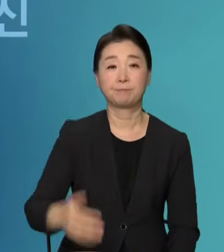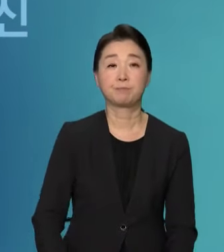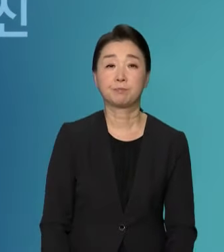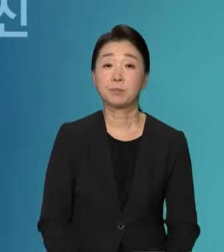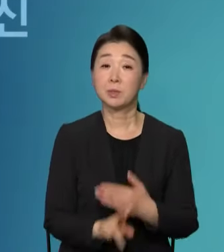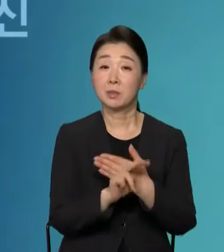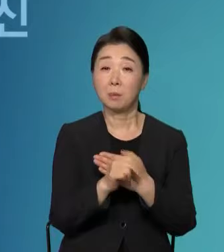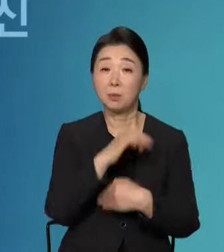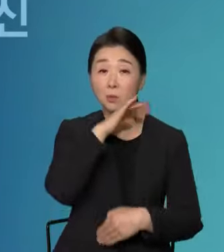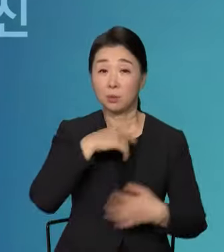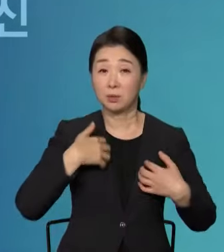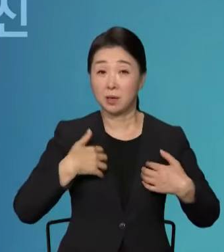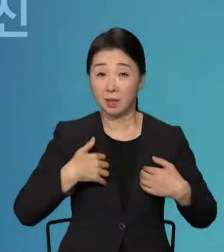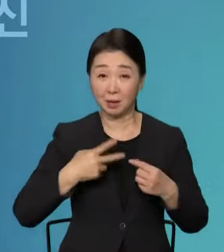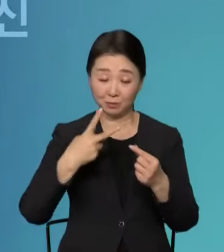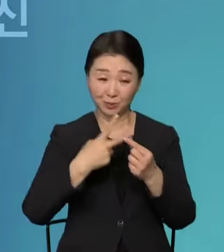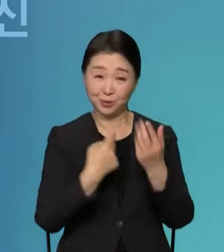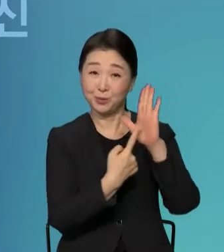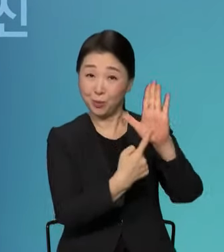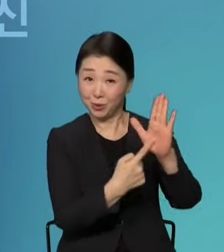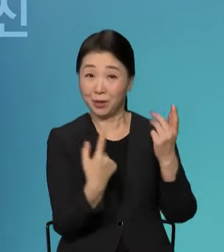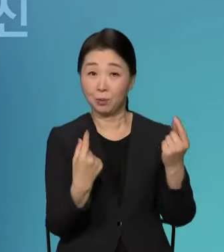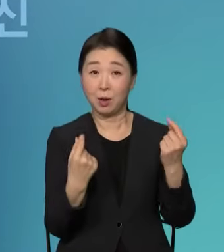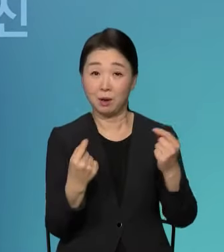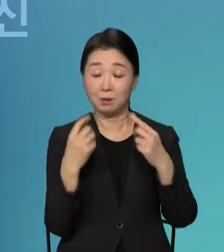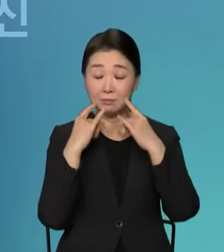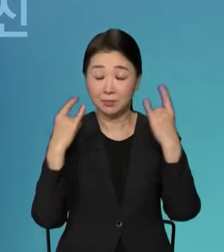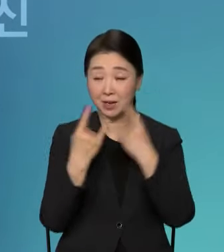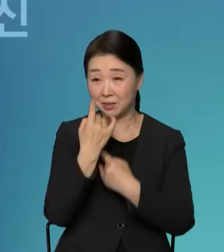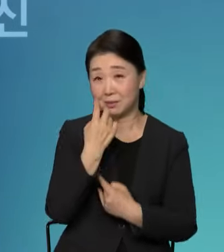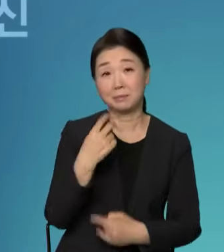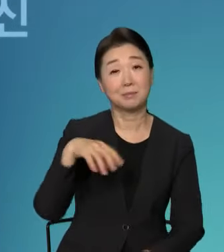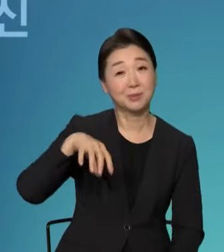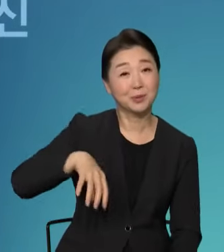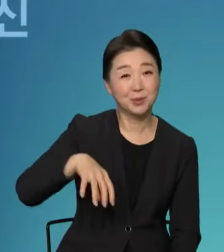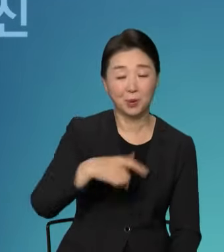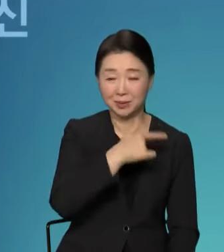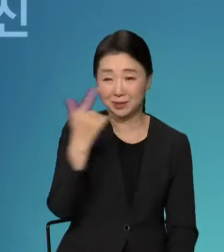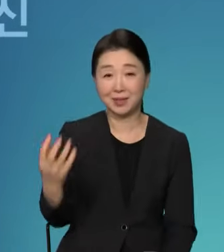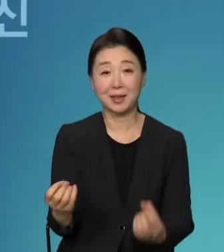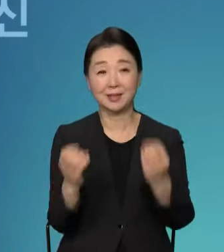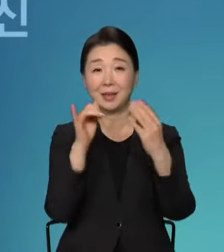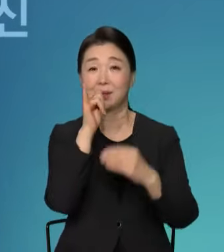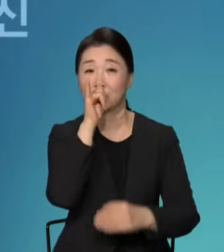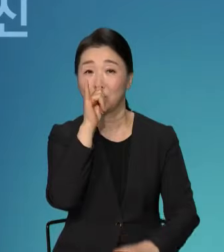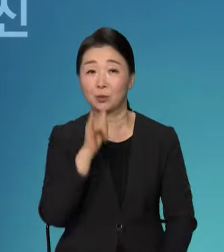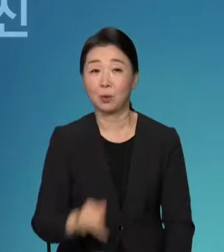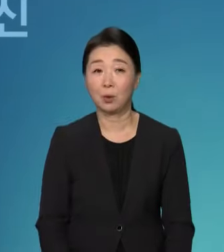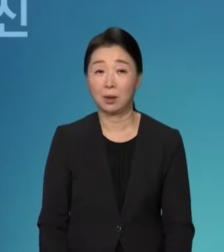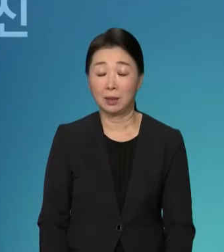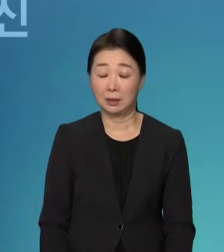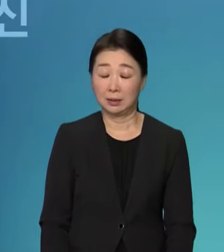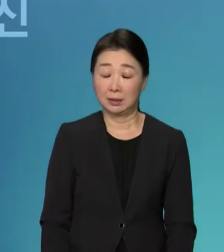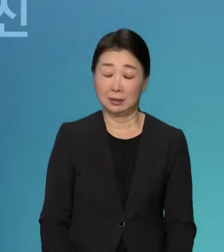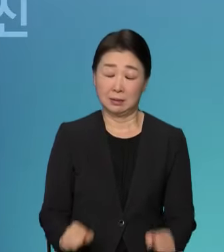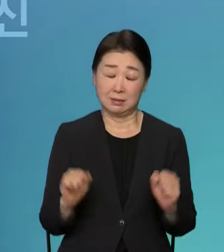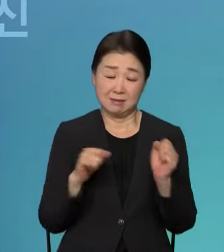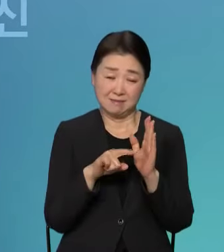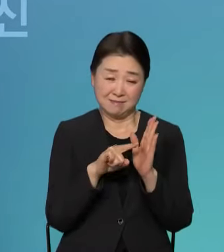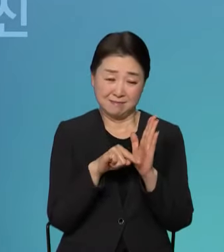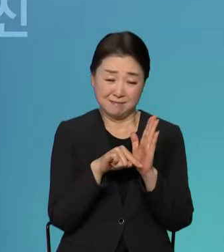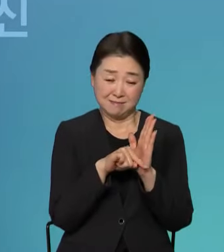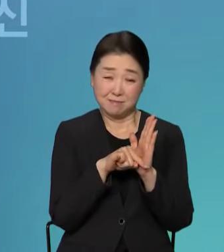넷플릭스의 오징어 게임 시즌 2 공개를 앞두고 프랑스 파리에서 대형 행사가 열렸습니다. 체감 기온이 영하로 떨어진